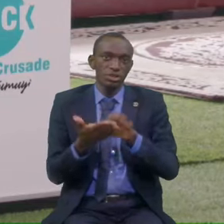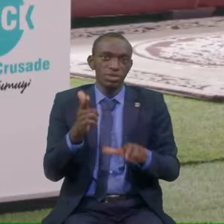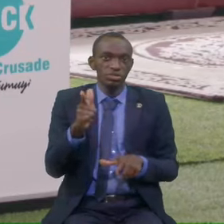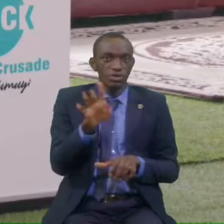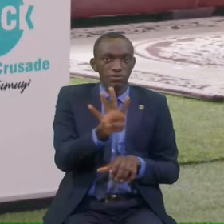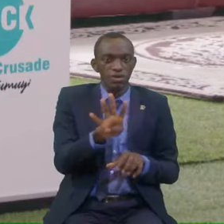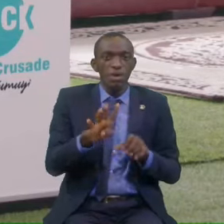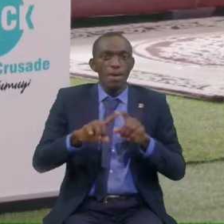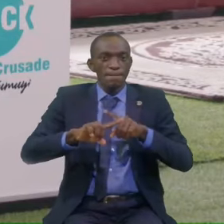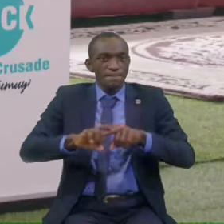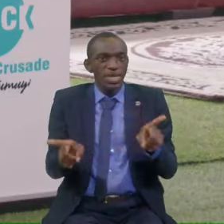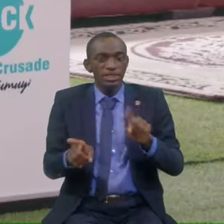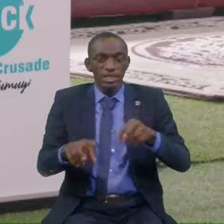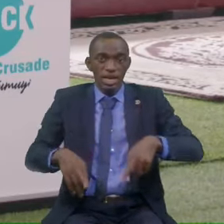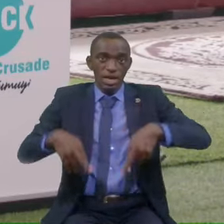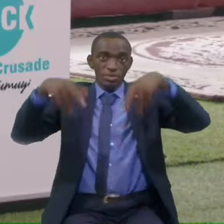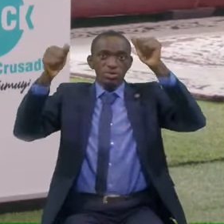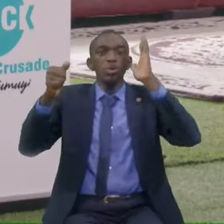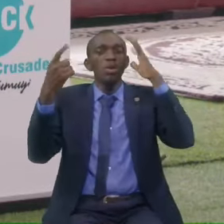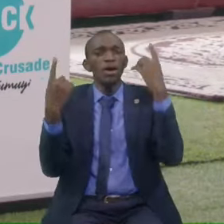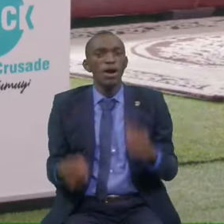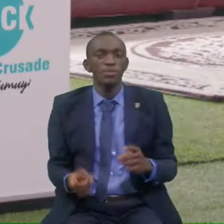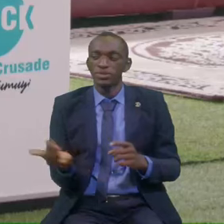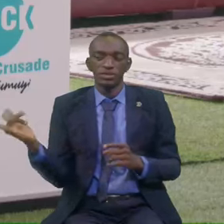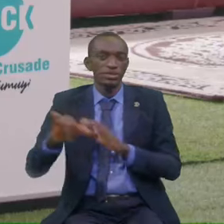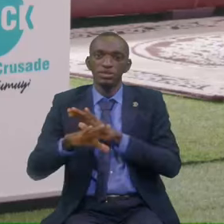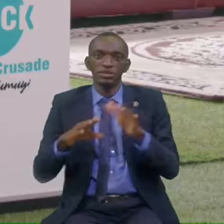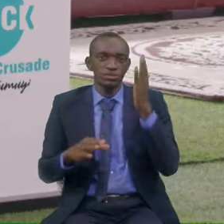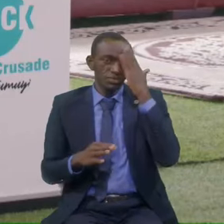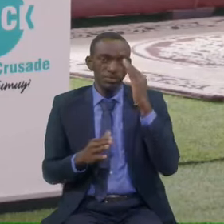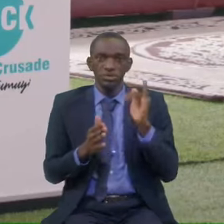l'enlèvement aura lieu d'abord. Il ne le savait même pas.